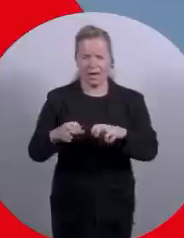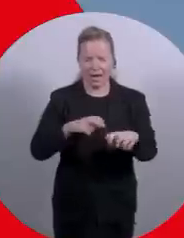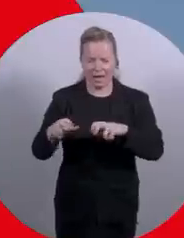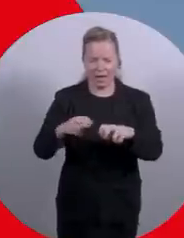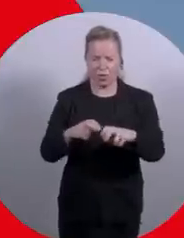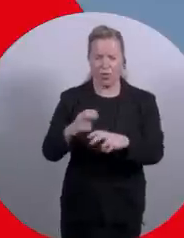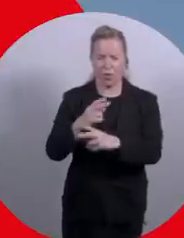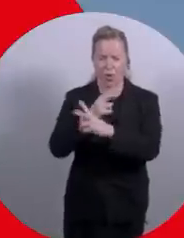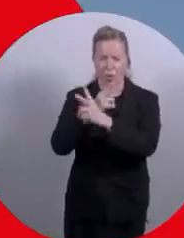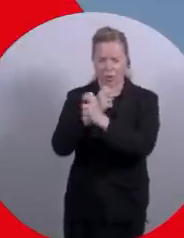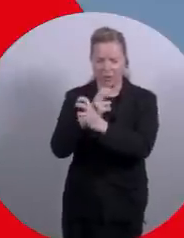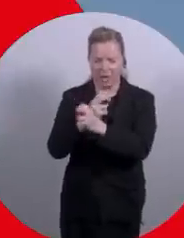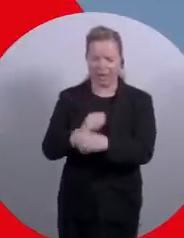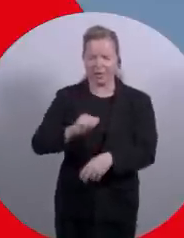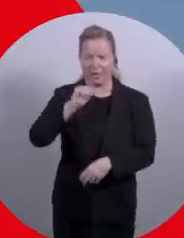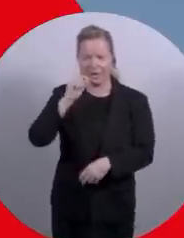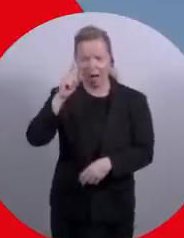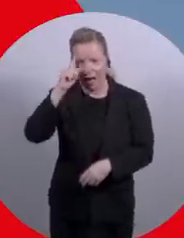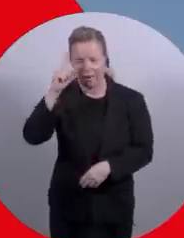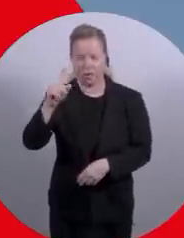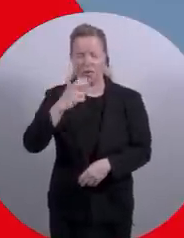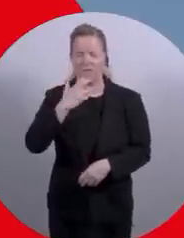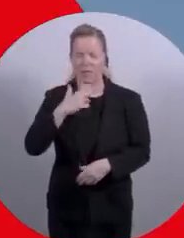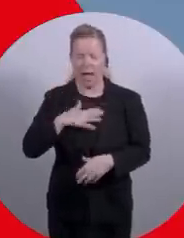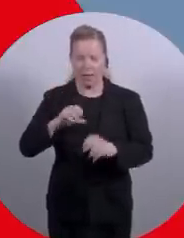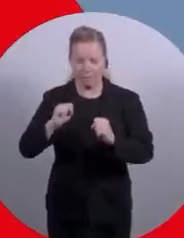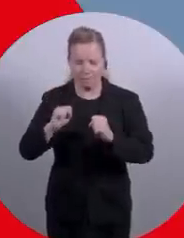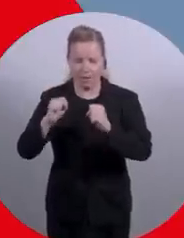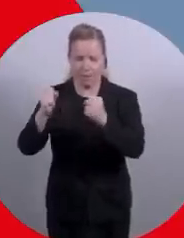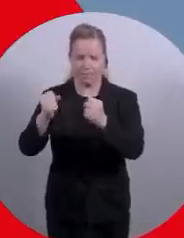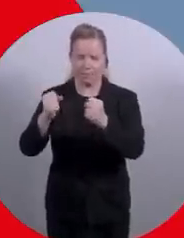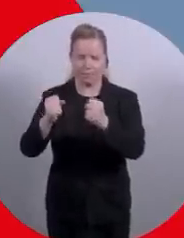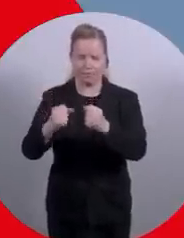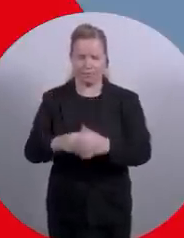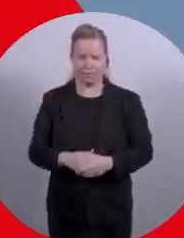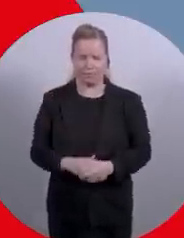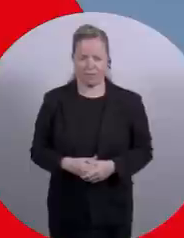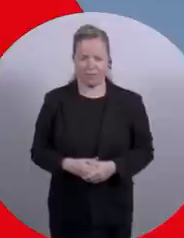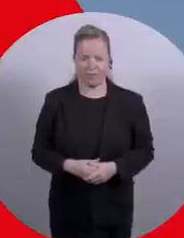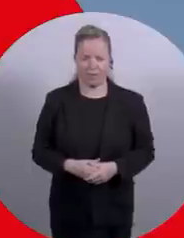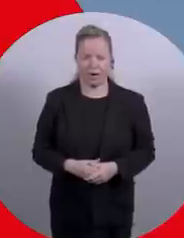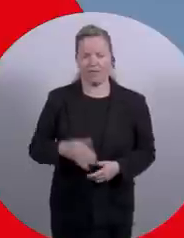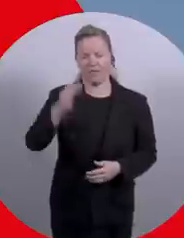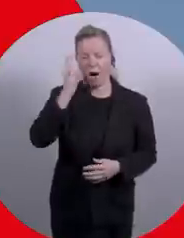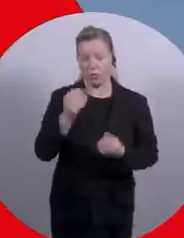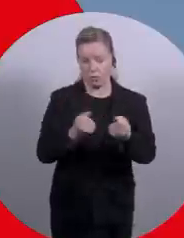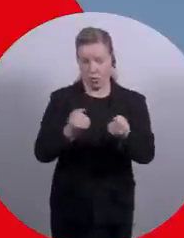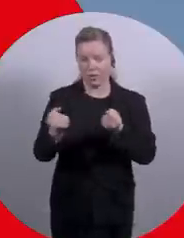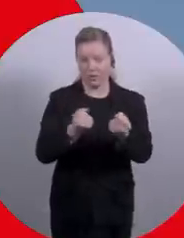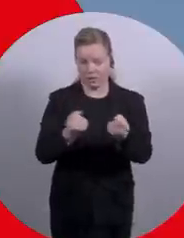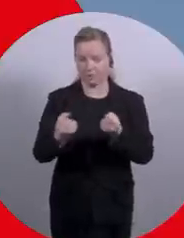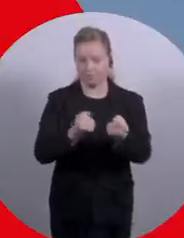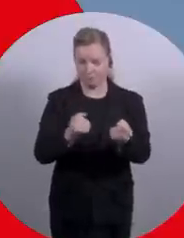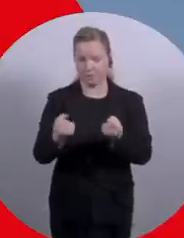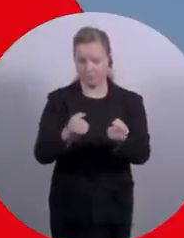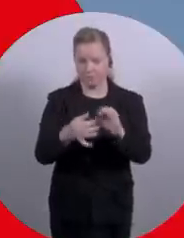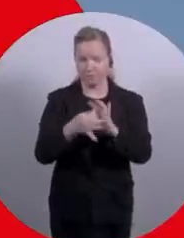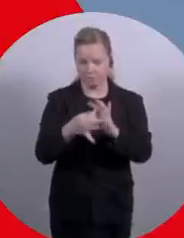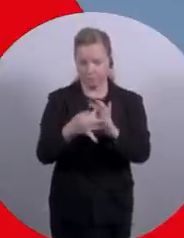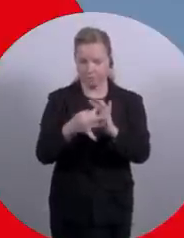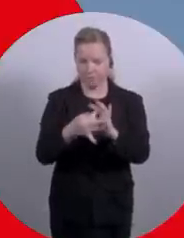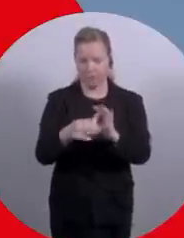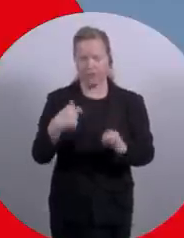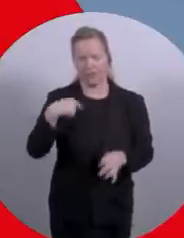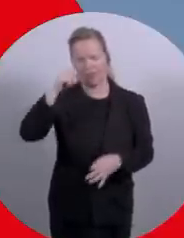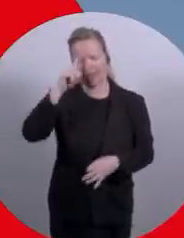andenkt geschweige denn anfassen möchte das ist etwas Frauenpolitik betrifft und ich denke mal